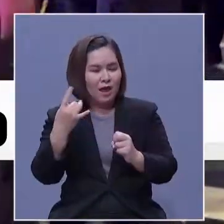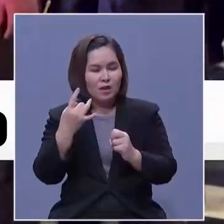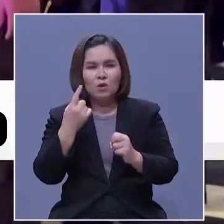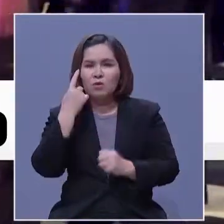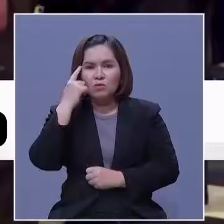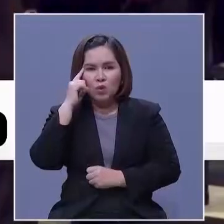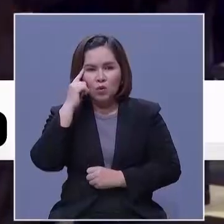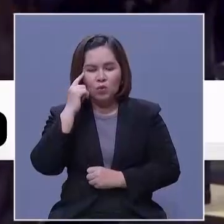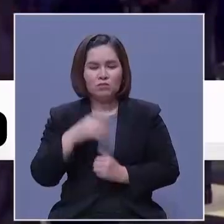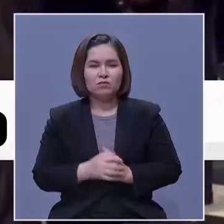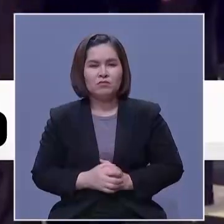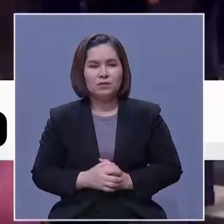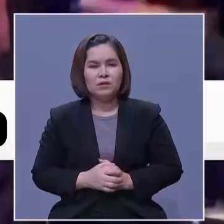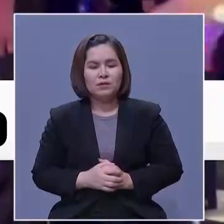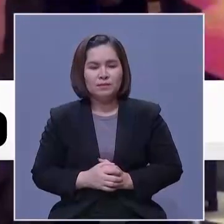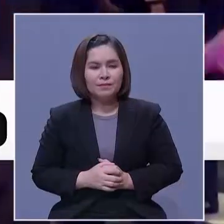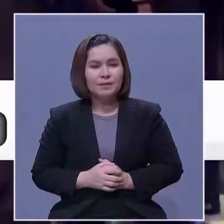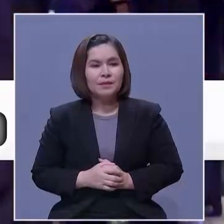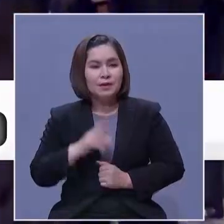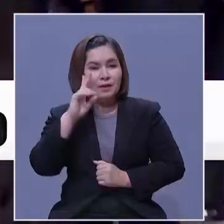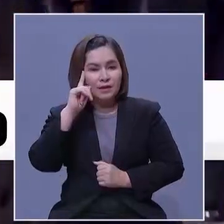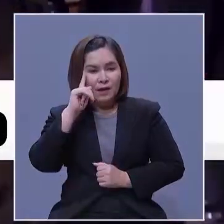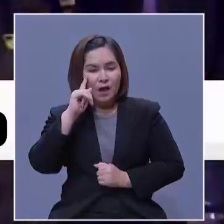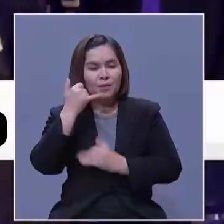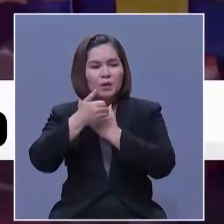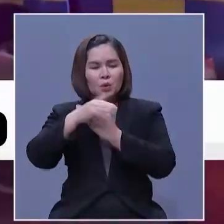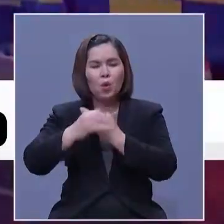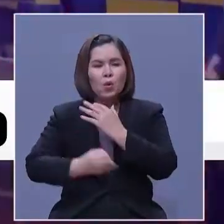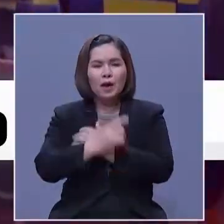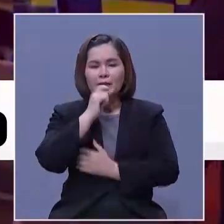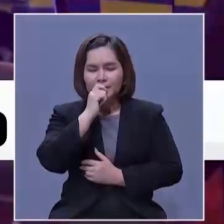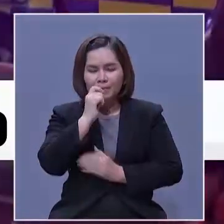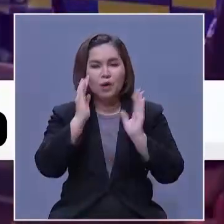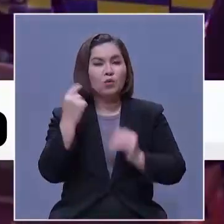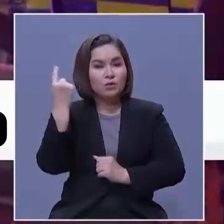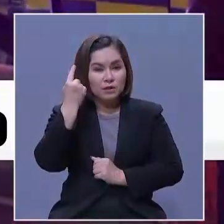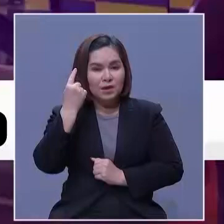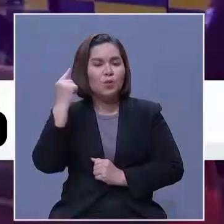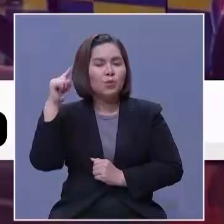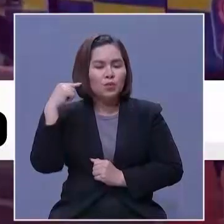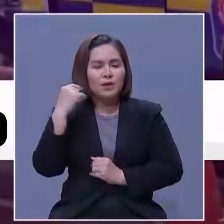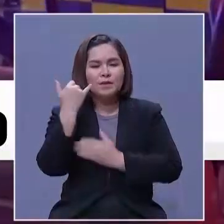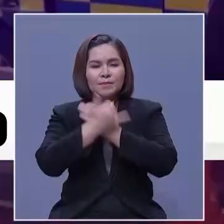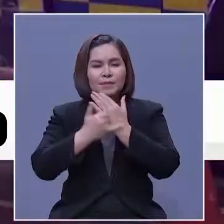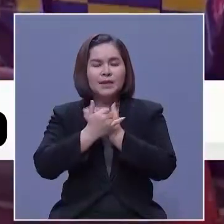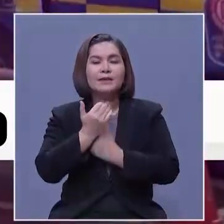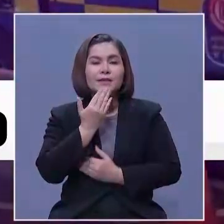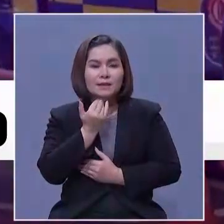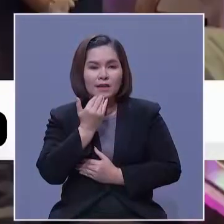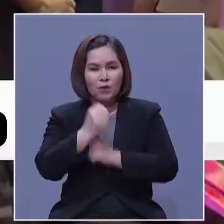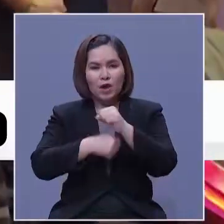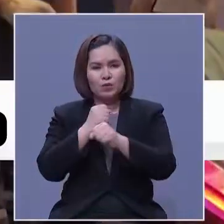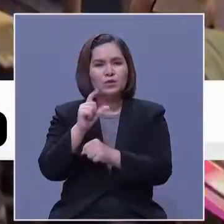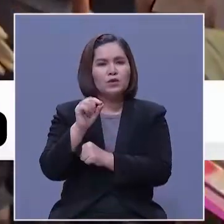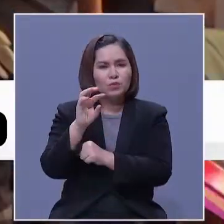ครับส่วนสำนักข่าวรอยเตอร์สนะครับได้สัมภาษณ์เชียร์แยฟนักท่องเที่ยวหญิงชาวอิสราเอลอายุ26ปี